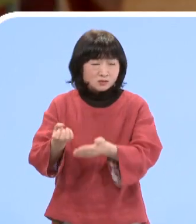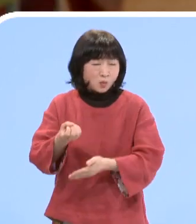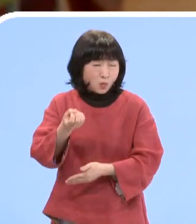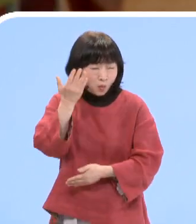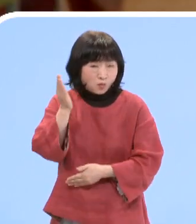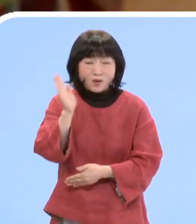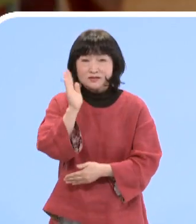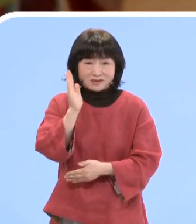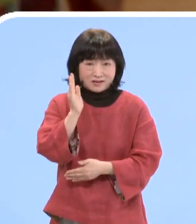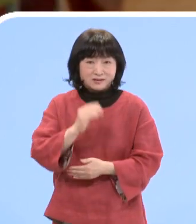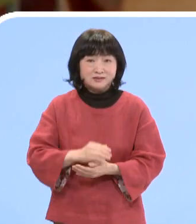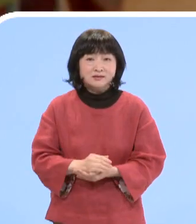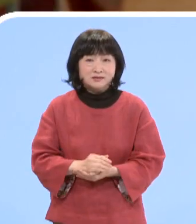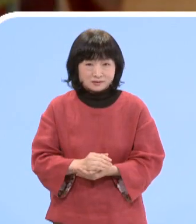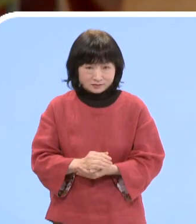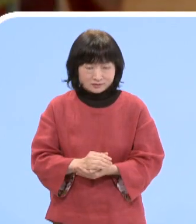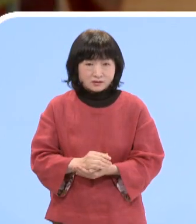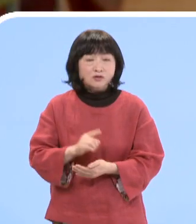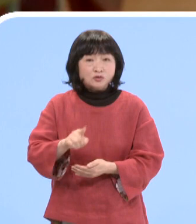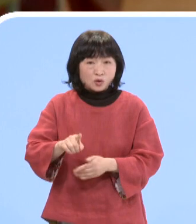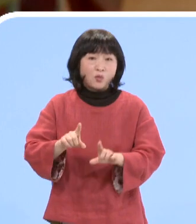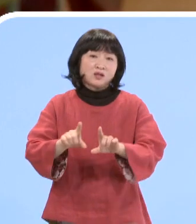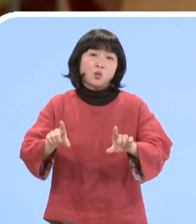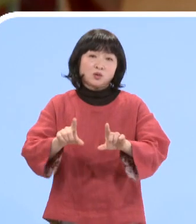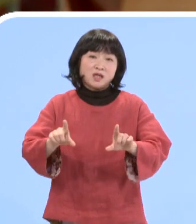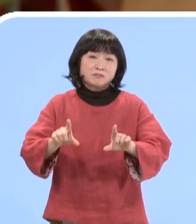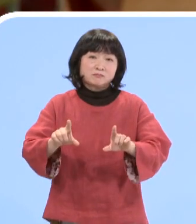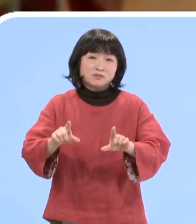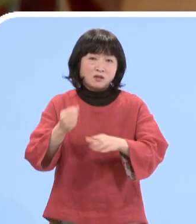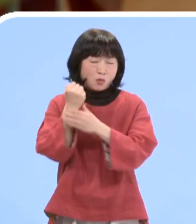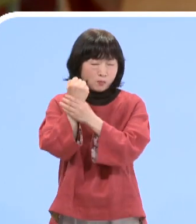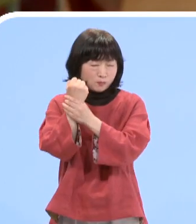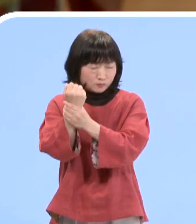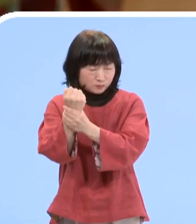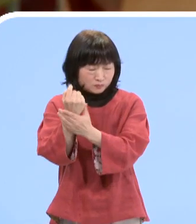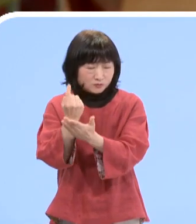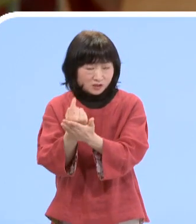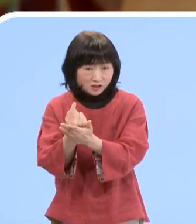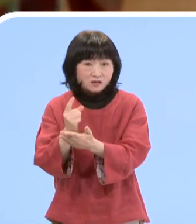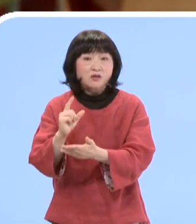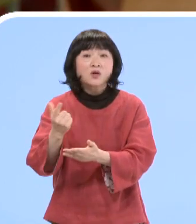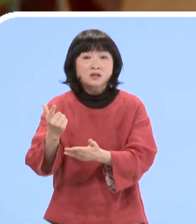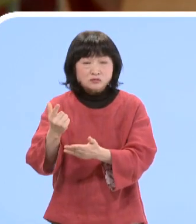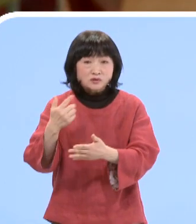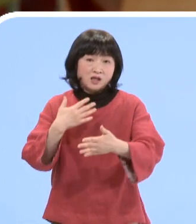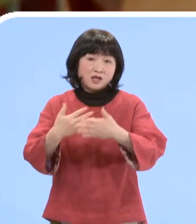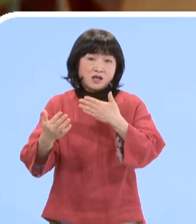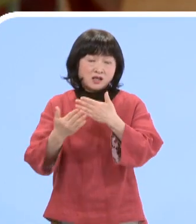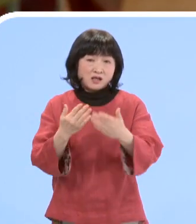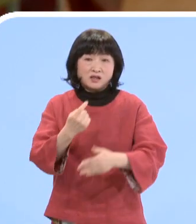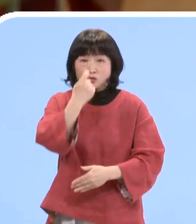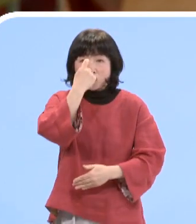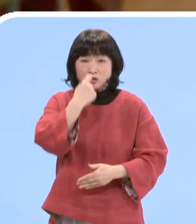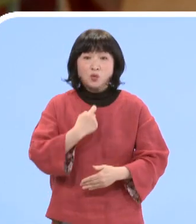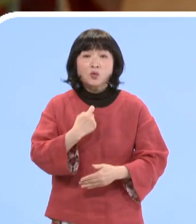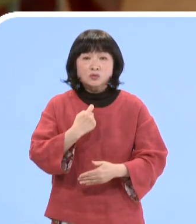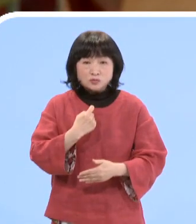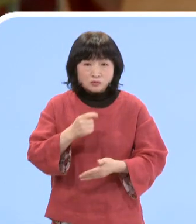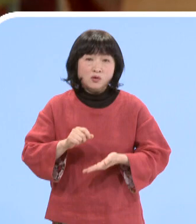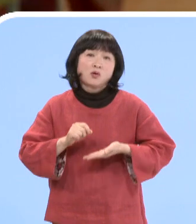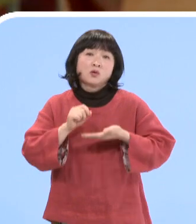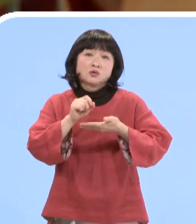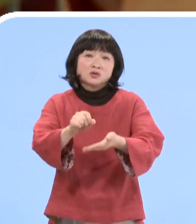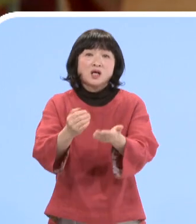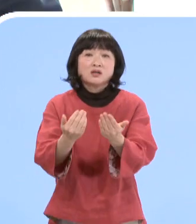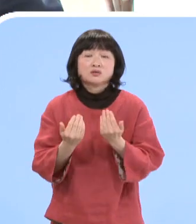です。忘れない、もちろんなんですが、うん、はい、ところが忘れないだけではなくて、その経験教訓伝えないと半分以上の人はもう分